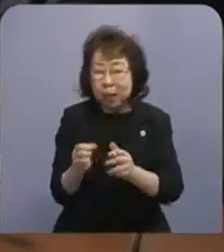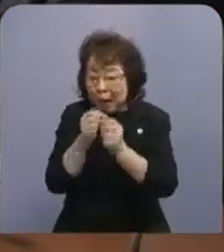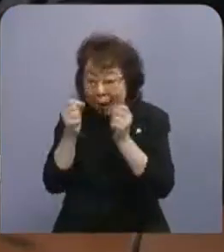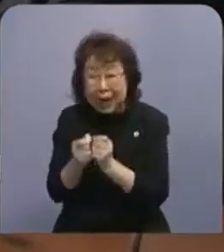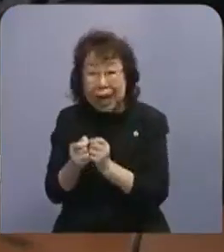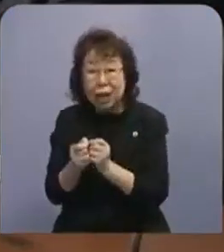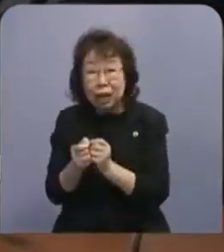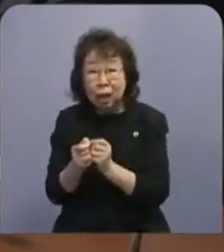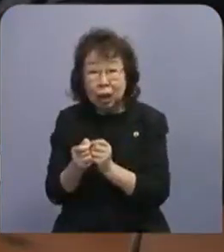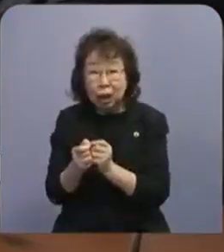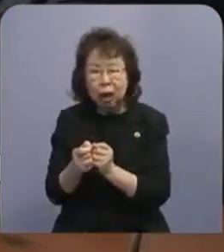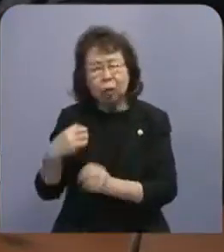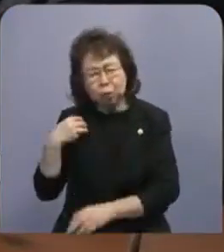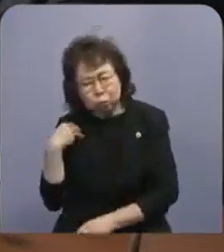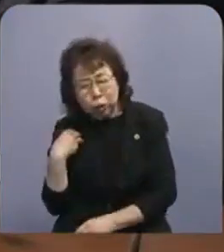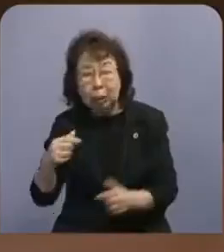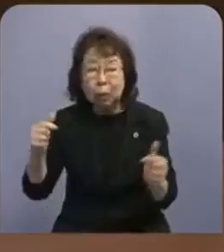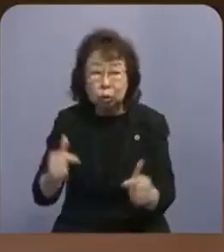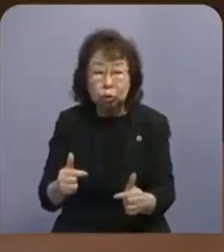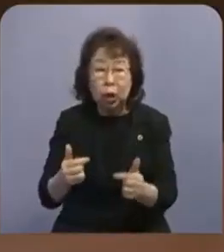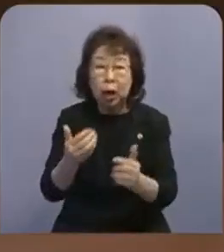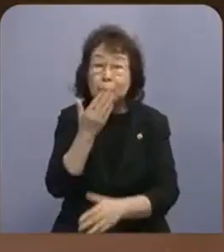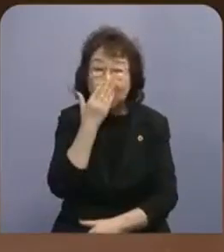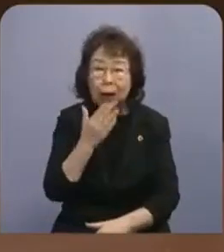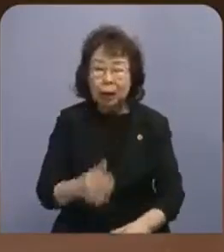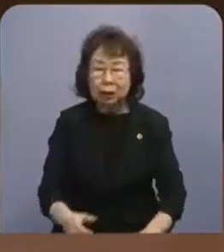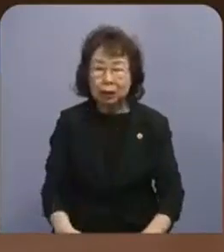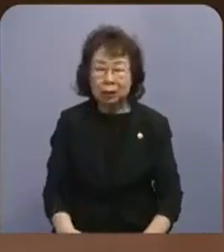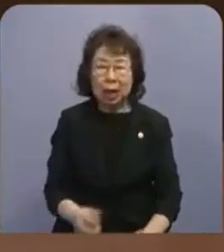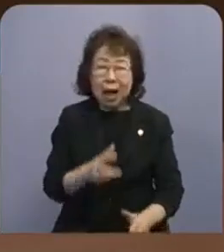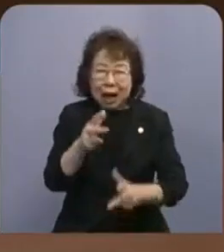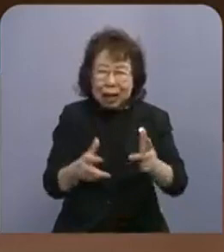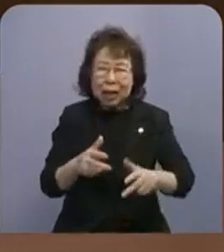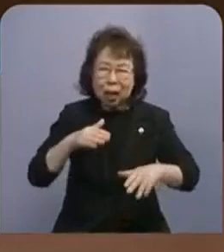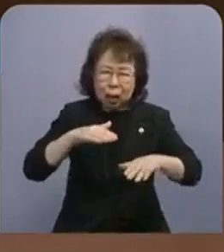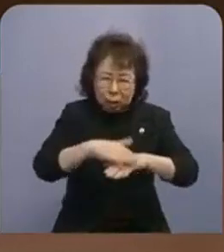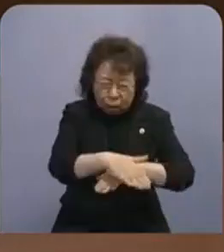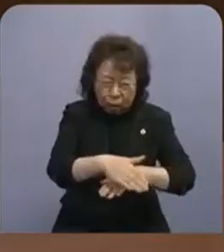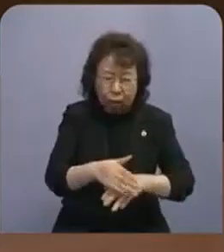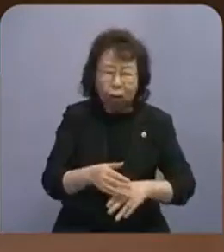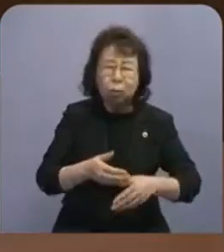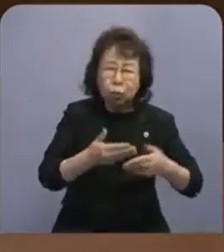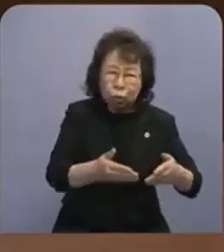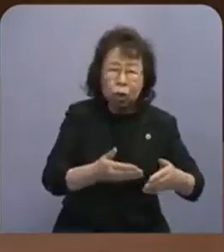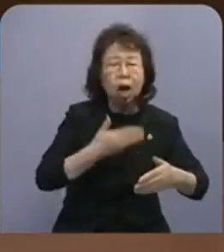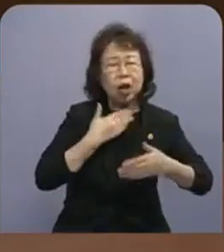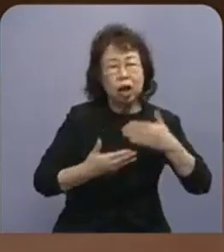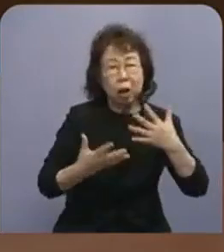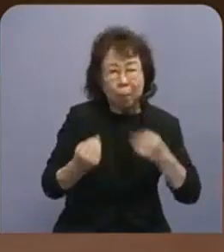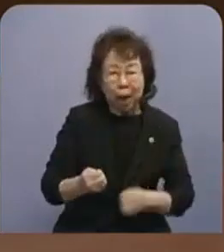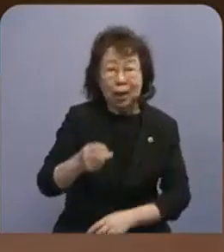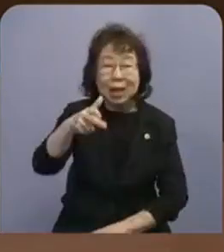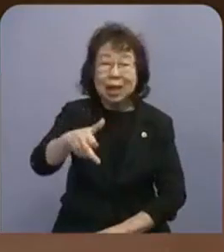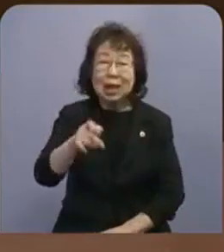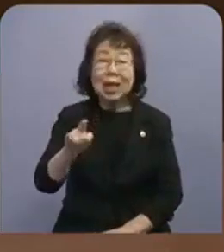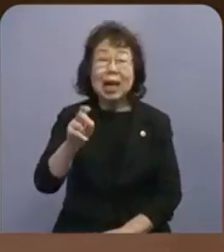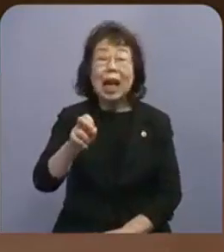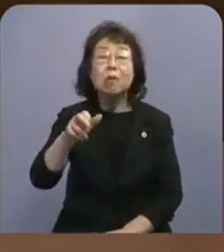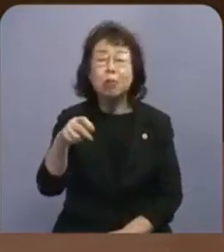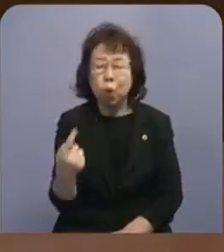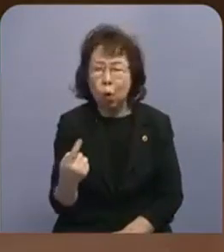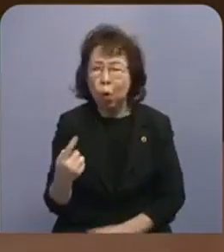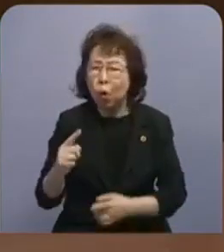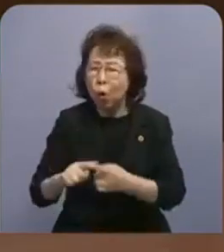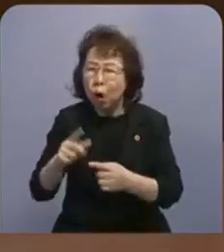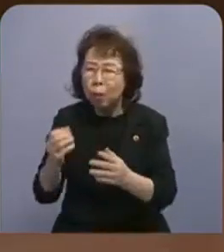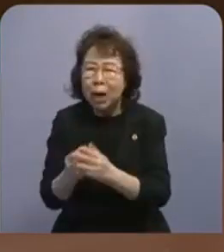리스크를 낮추는 역할을 하게 됩니다. 기업 지원 경험이 풍부한 한국자산관리공사가 새로운